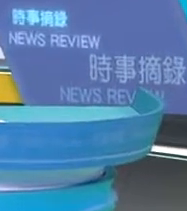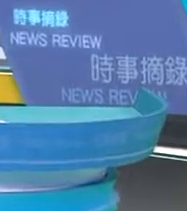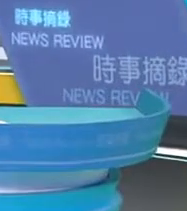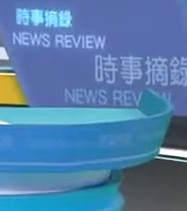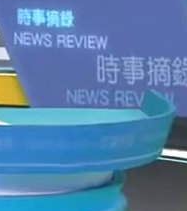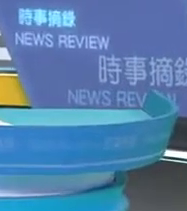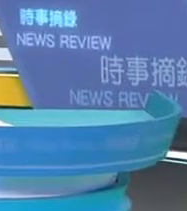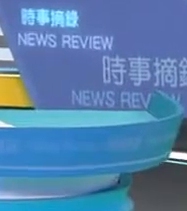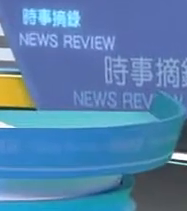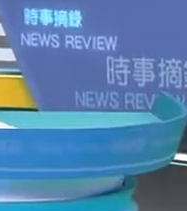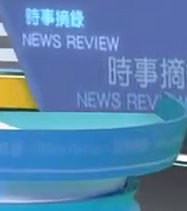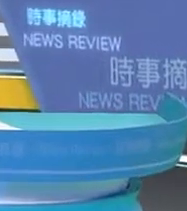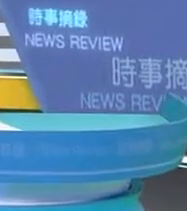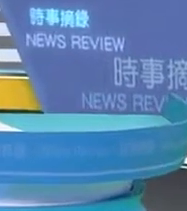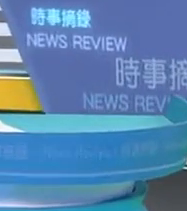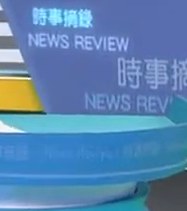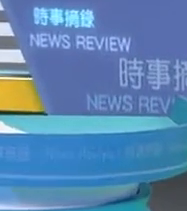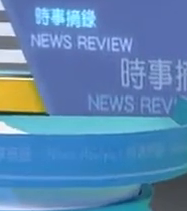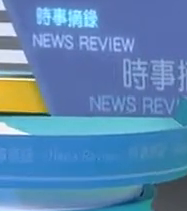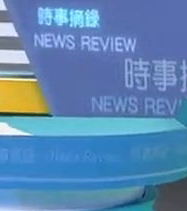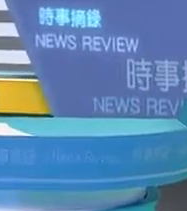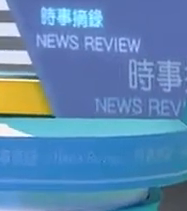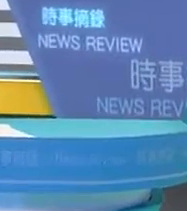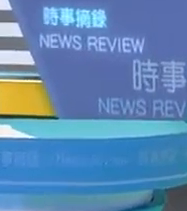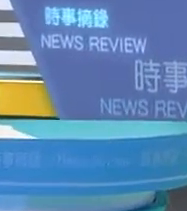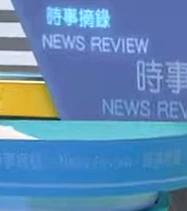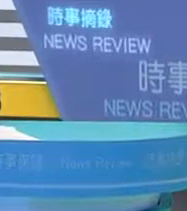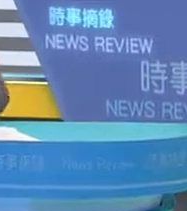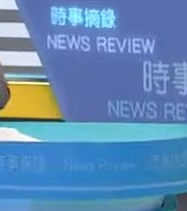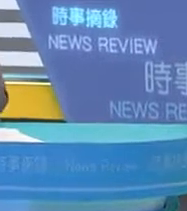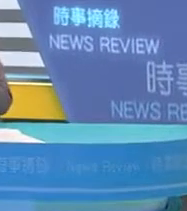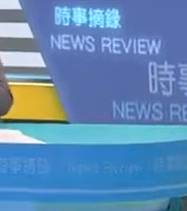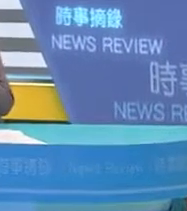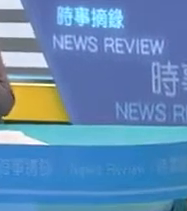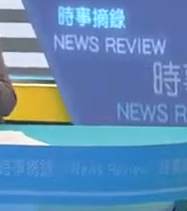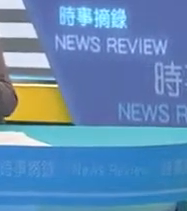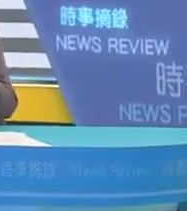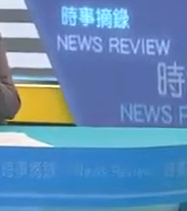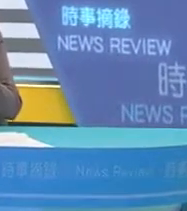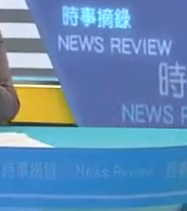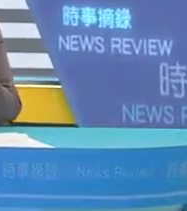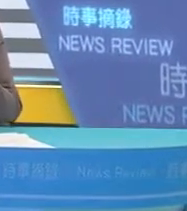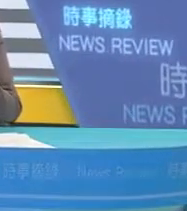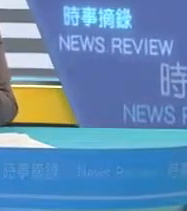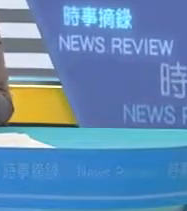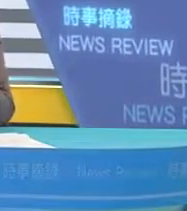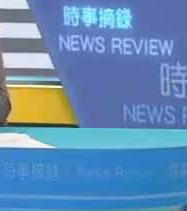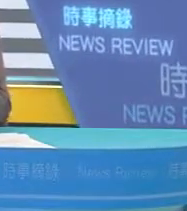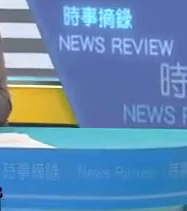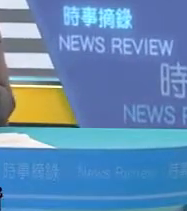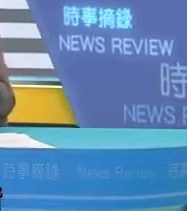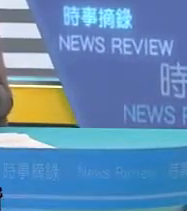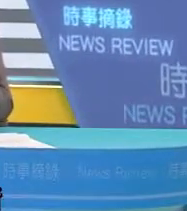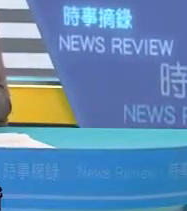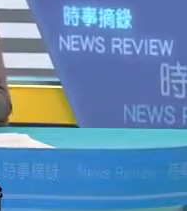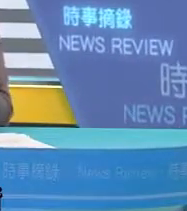對2000億美元中國輸美產品加徵 10% 的關稅，為雙方磋商帶來新的不確定性，